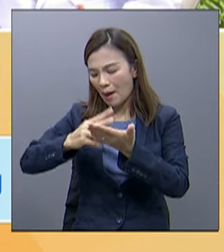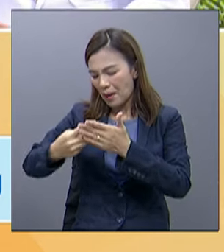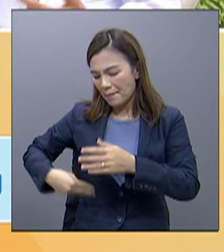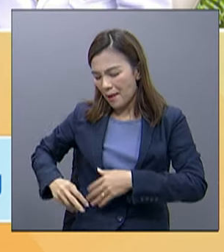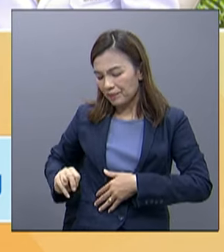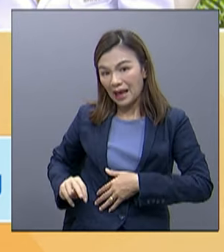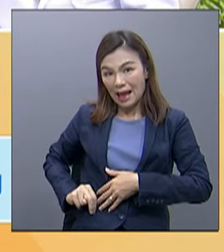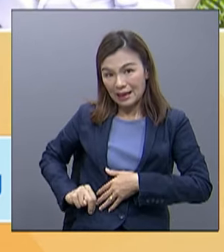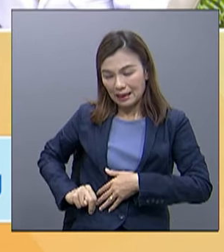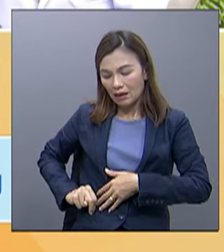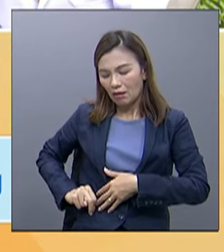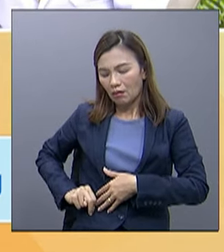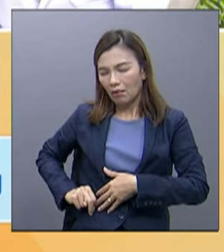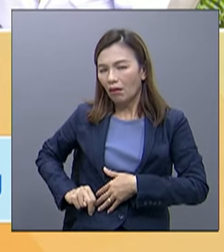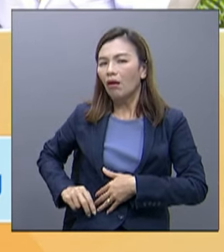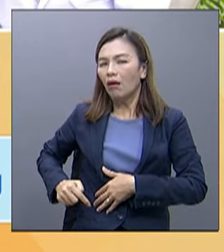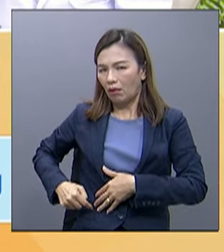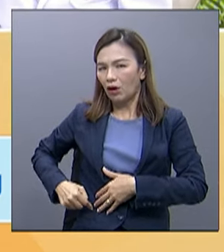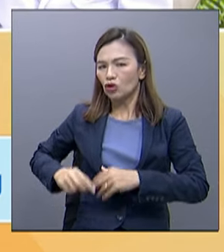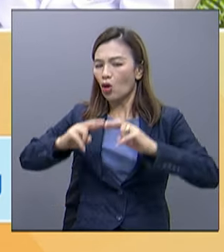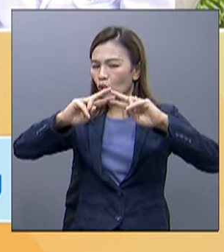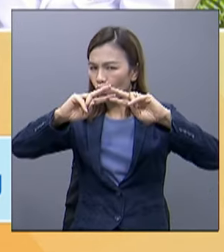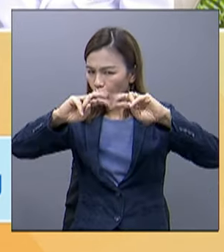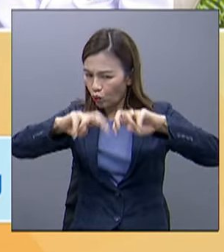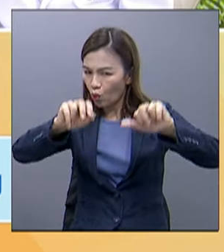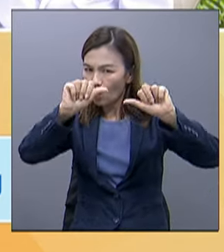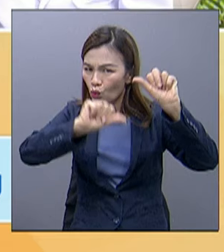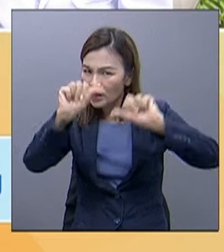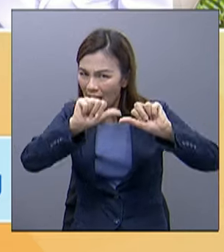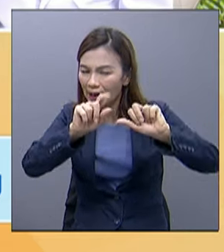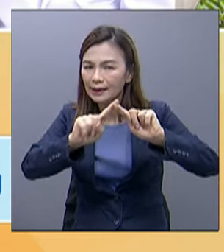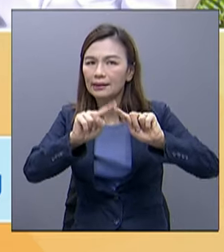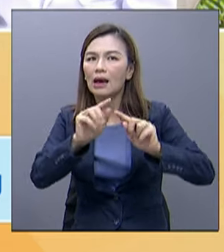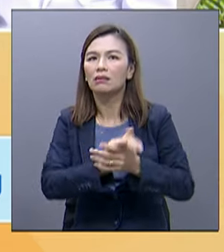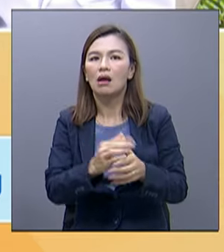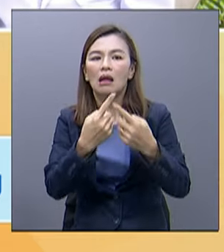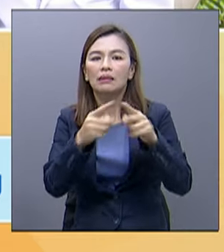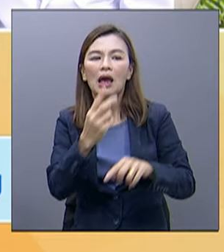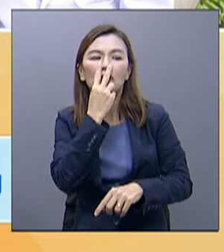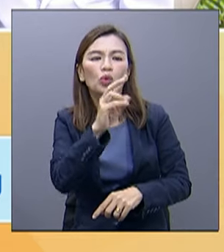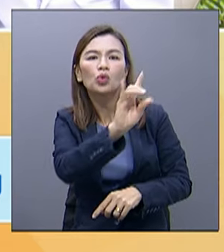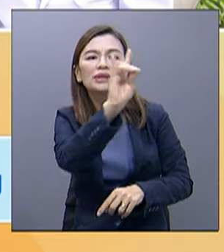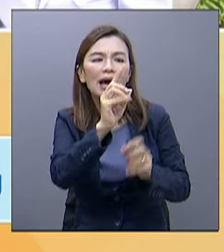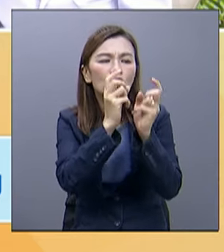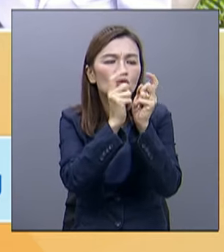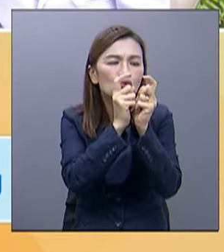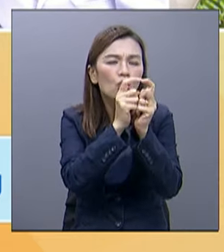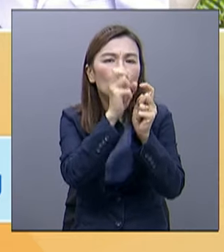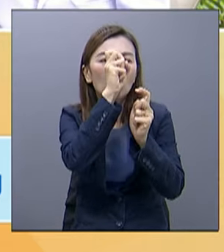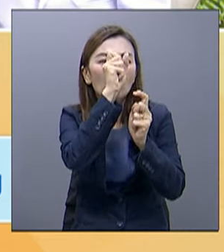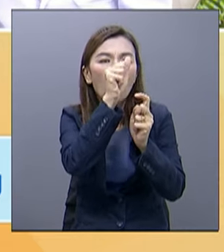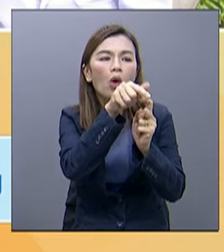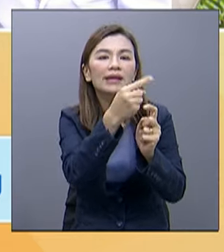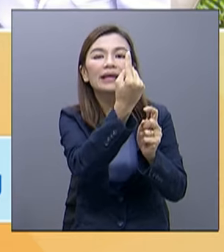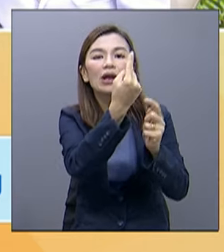ที่แบบอ้างกันนะครับในแง่ตรงเนี้ยเป็นลักษณะการศึกษาในเซลล์ในสอทดลองอย่างเงี้ยเป็นต้นซึ่งตรงนั้นเนี่ยมัน